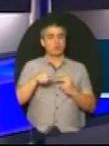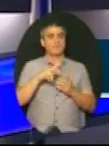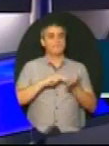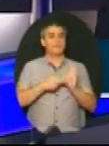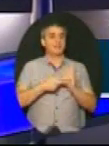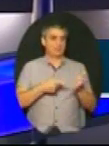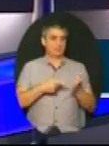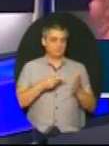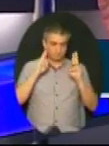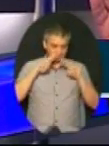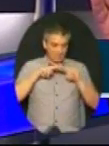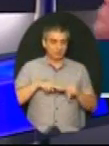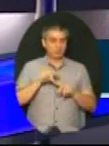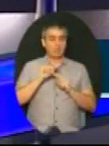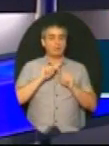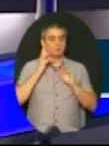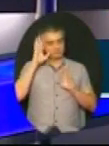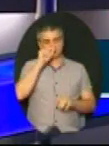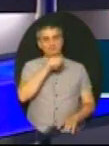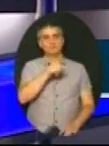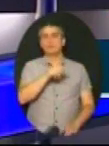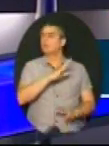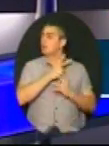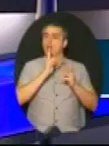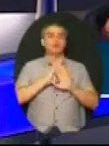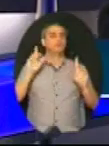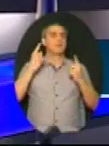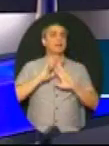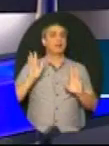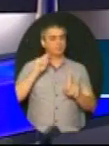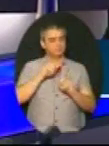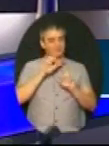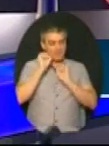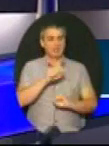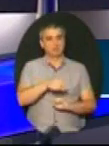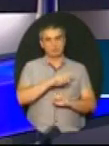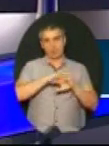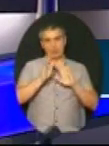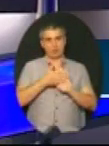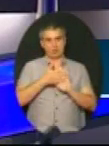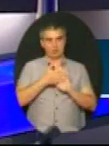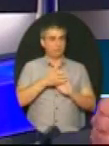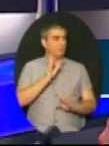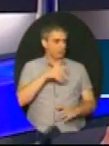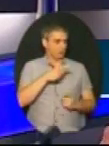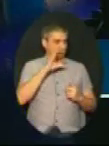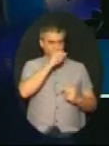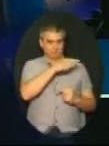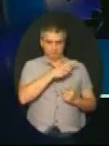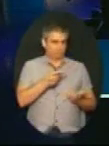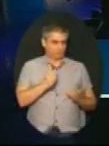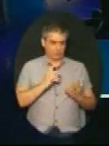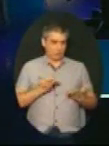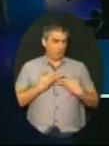המדיני, להישאר בקו הזה, ייקוב הדין את ההר, ולתמוך בו על ידי כל המפלגות. אבל יש להם קו, רק שהקו הזה